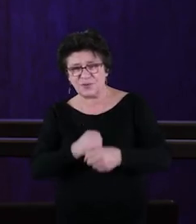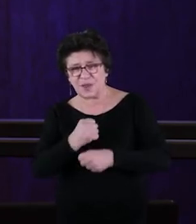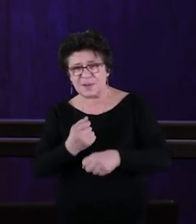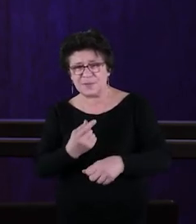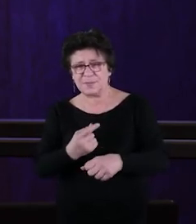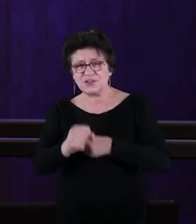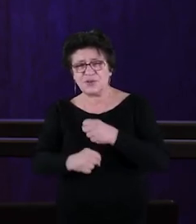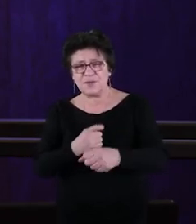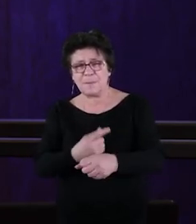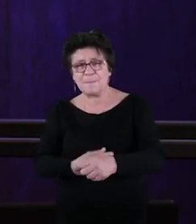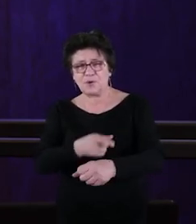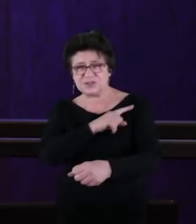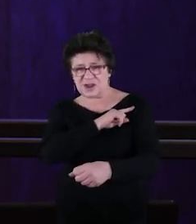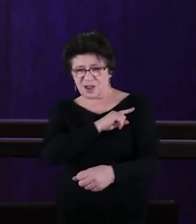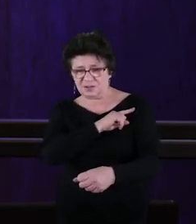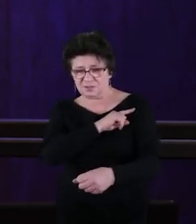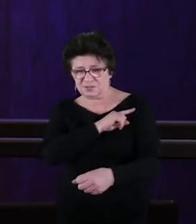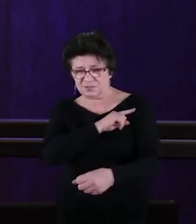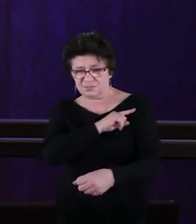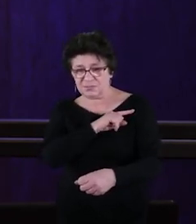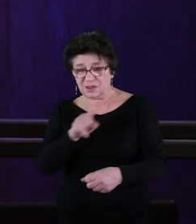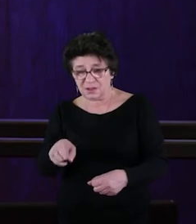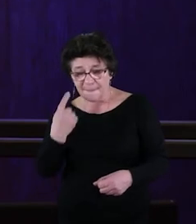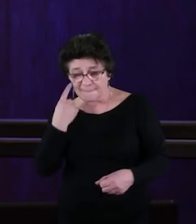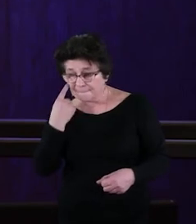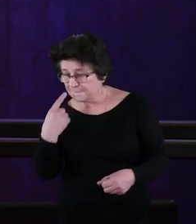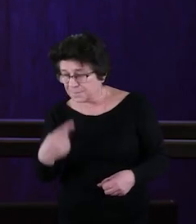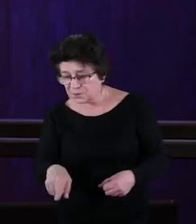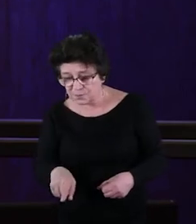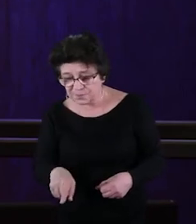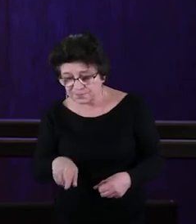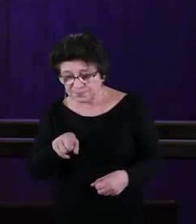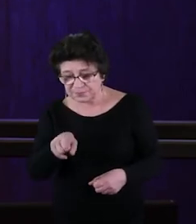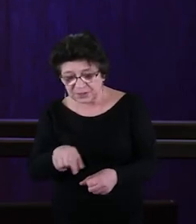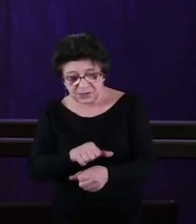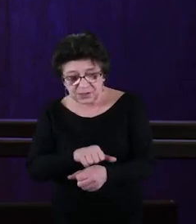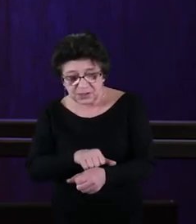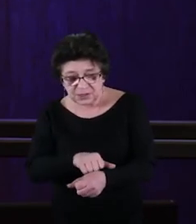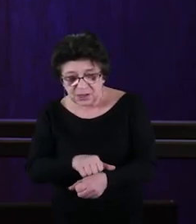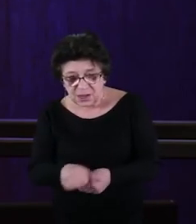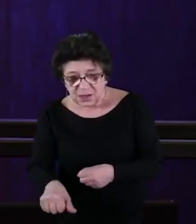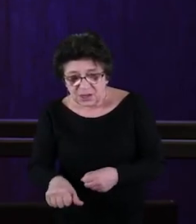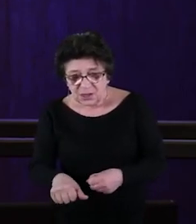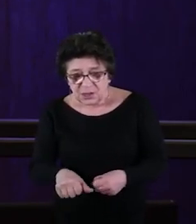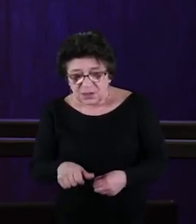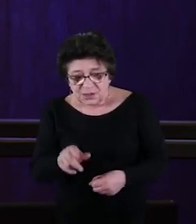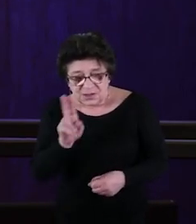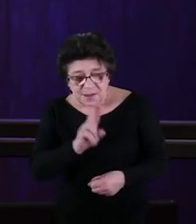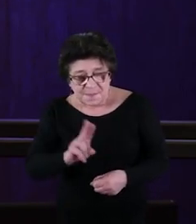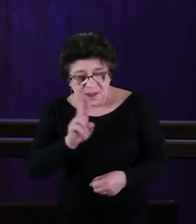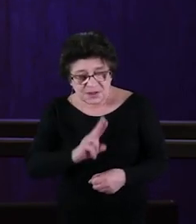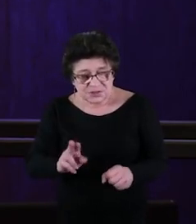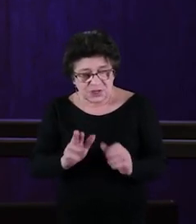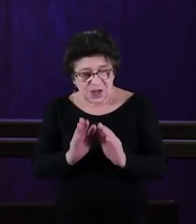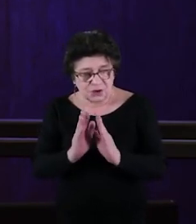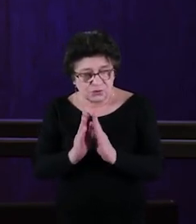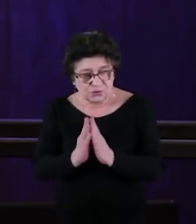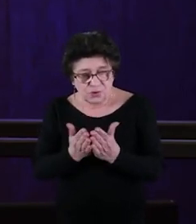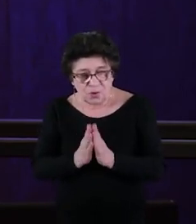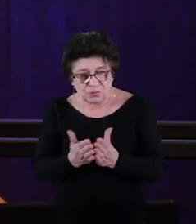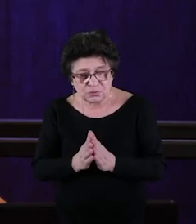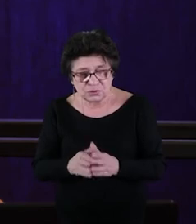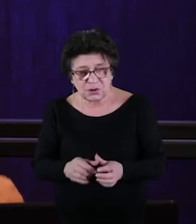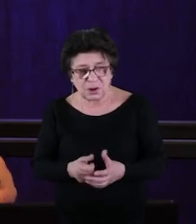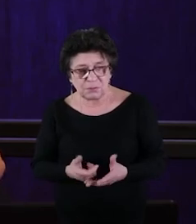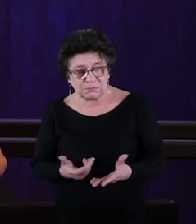Poznania i oni pierwsi zauważyli że przechowywany jestem przechowywane są jakieś niebieskie księgi a miejscowi